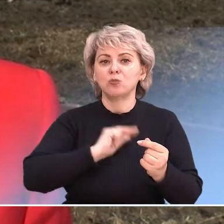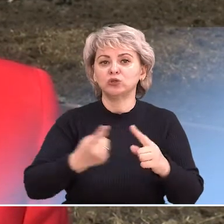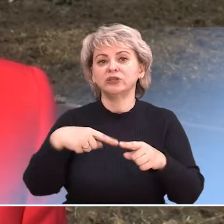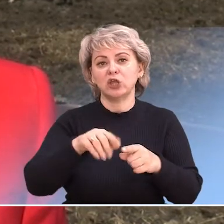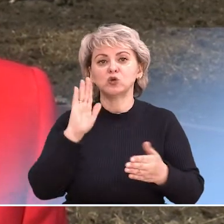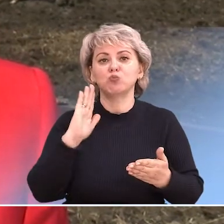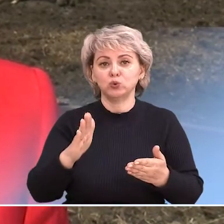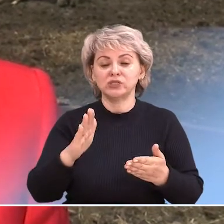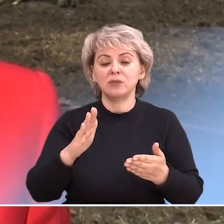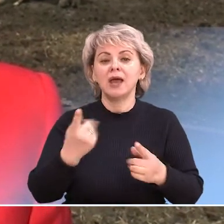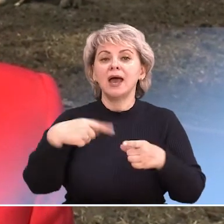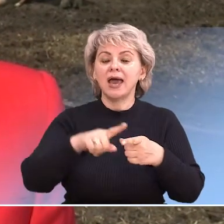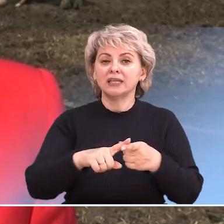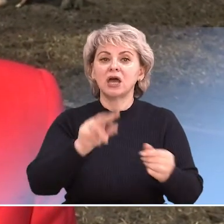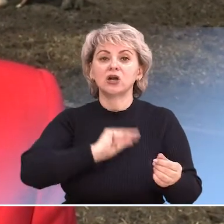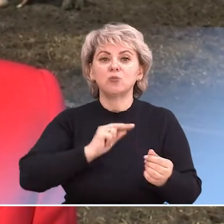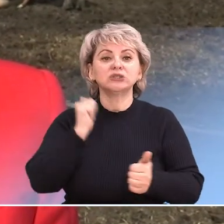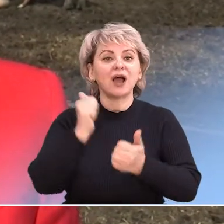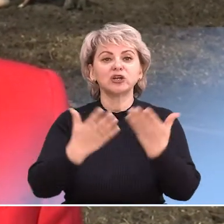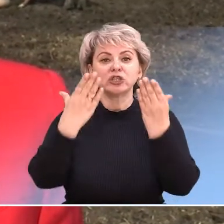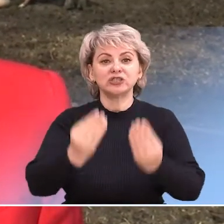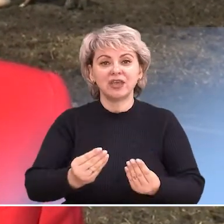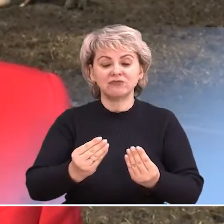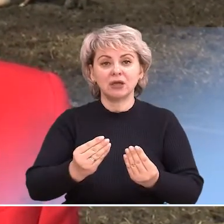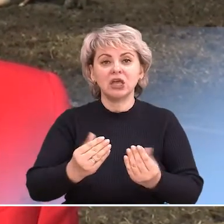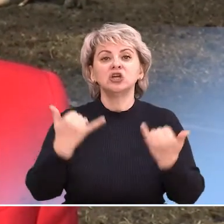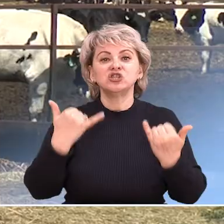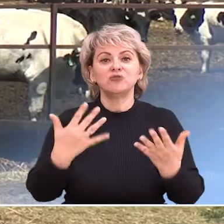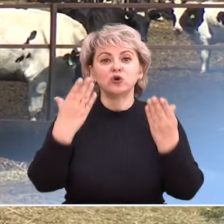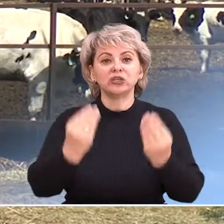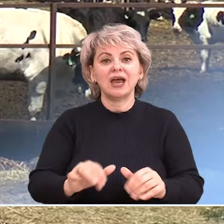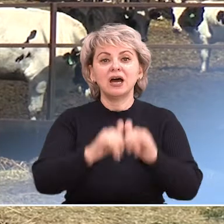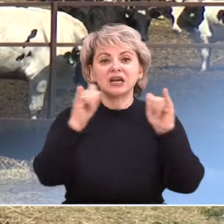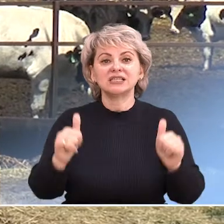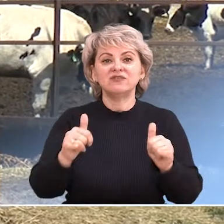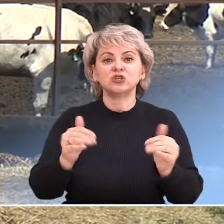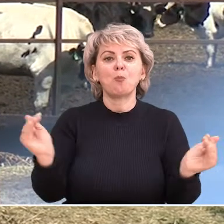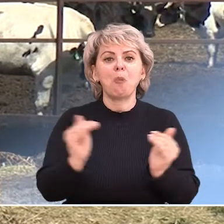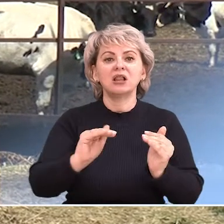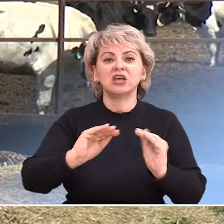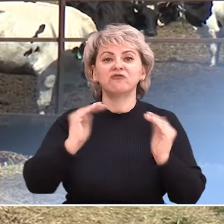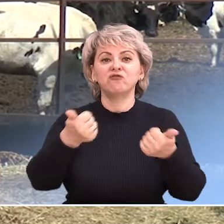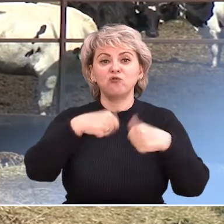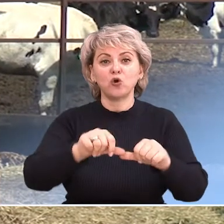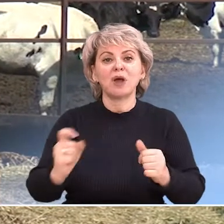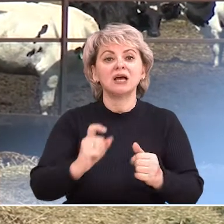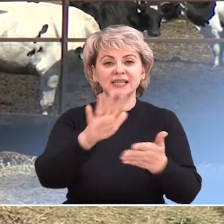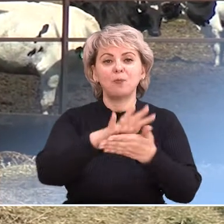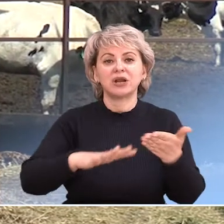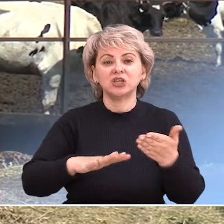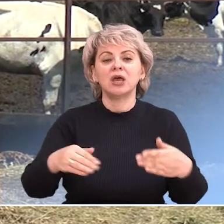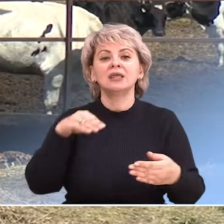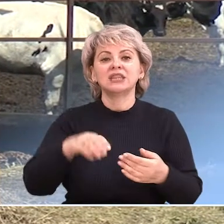цикл. И работать мы над этим будем. Это работа каждодневная. На сегодняшний день развитие малых форм